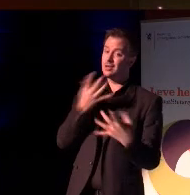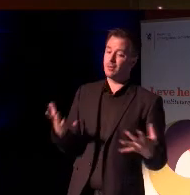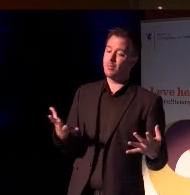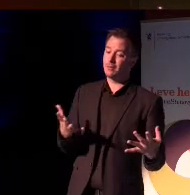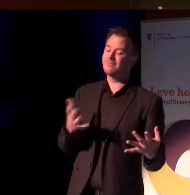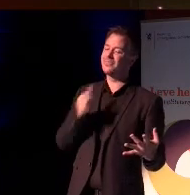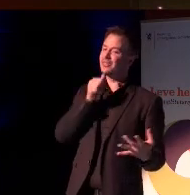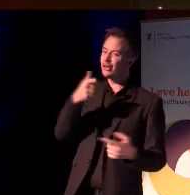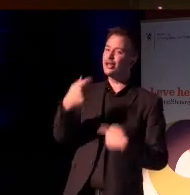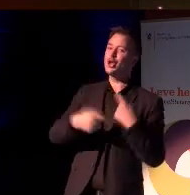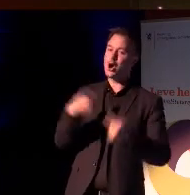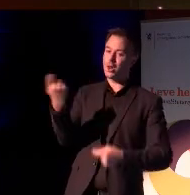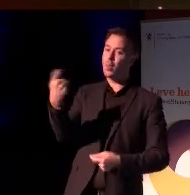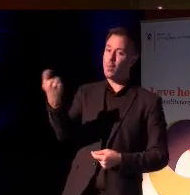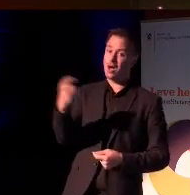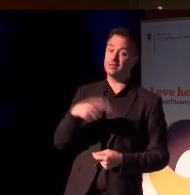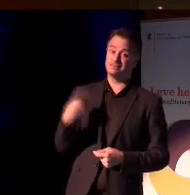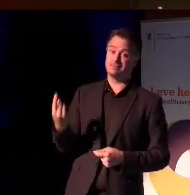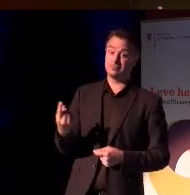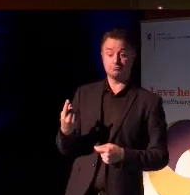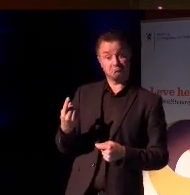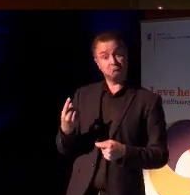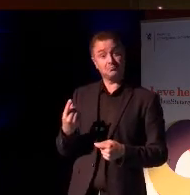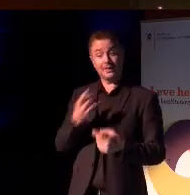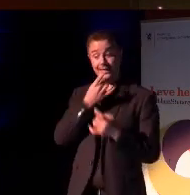noe. Og det gjorde vi.